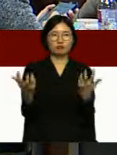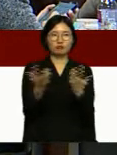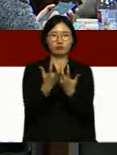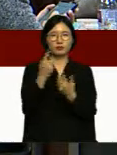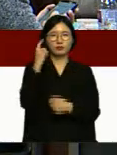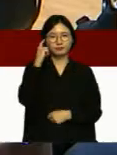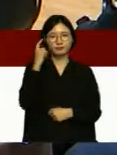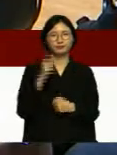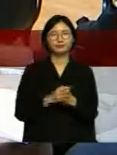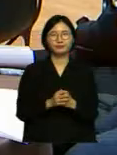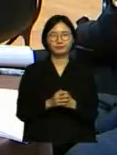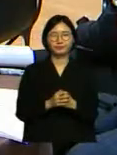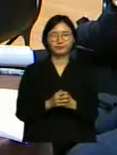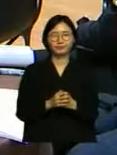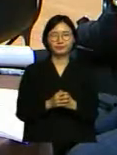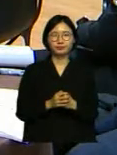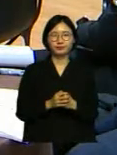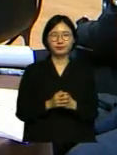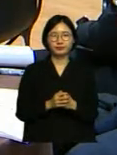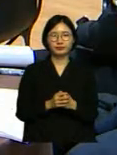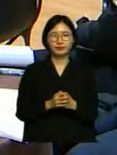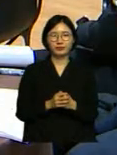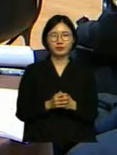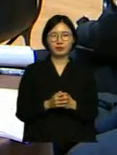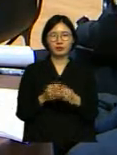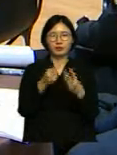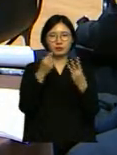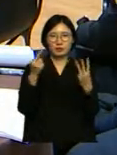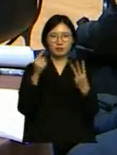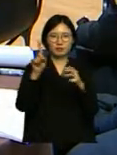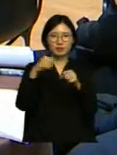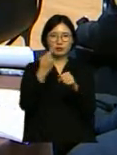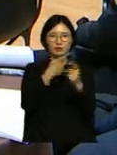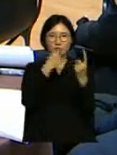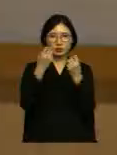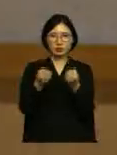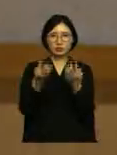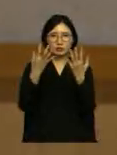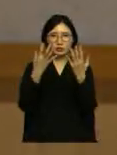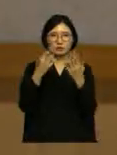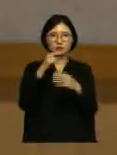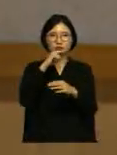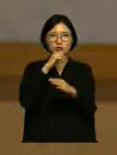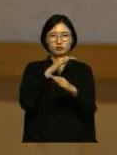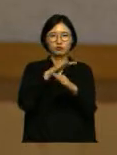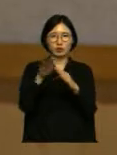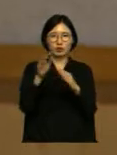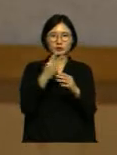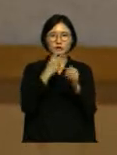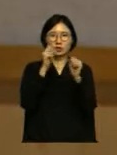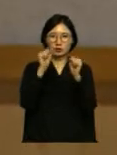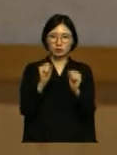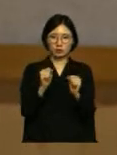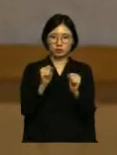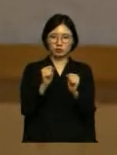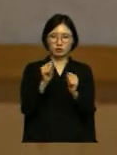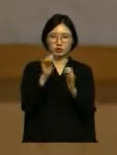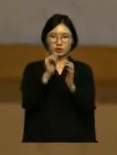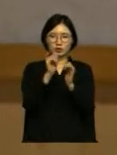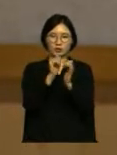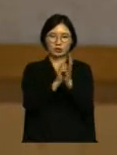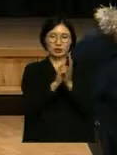좀 생각이 듭니다. 이와 함께 3.1절 100주년 기념식에 북한 생존 독립 유공자와 유가족을